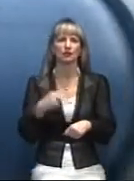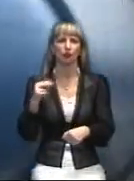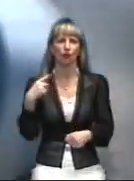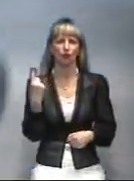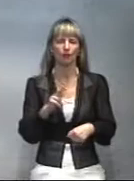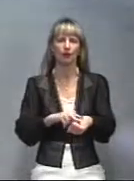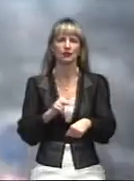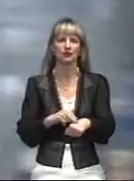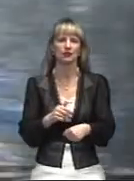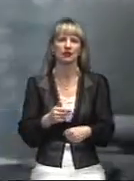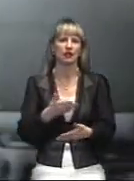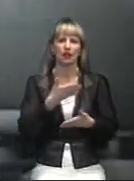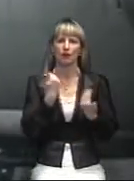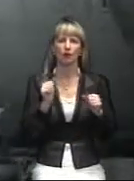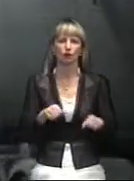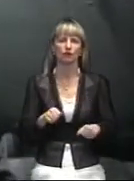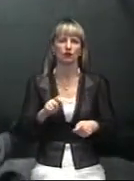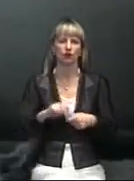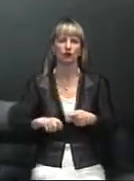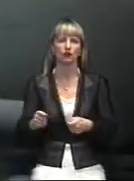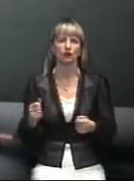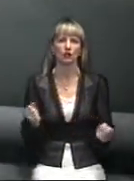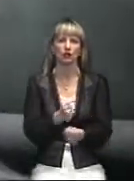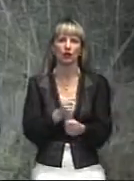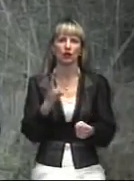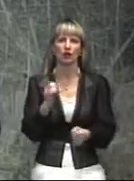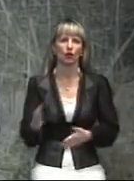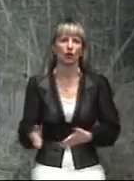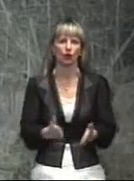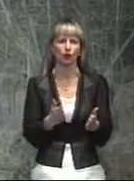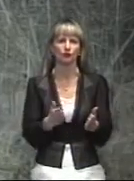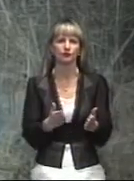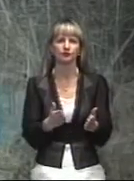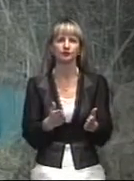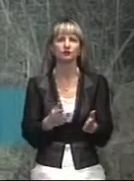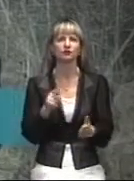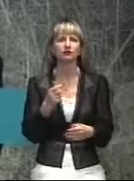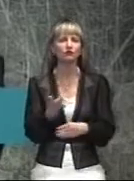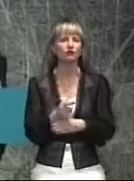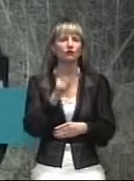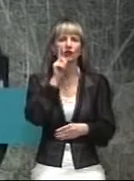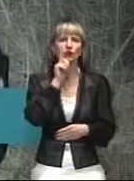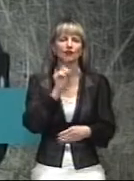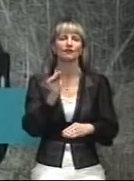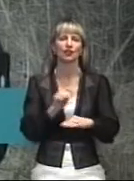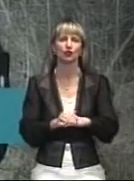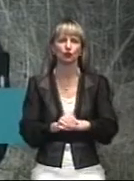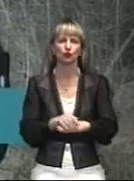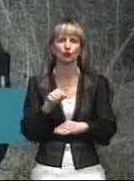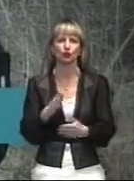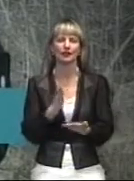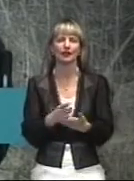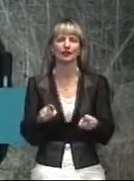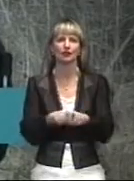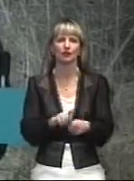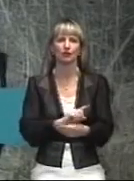області поліцейські не мали можливості контролювати швидкість руху на дорогах. Він дуже зручний, фіксує. Тут є такий приклад,